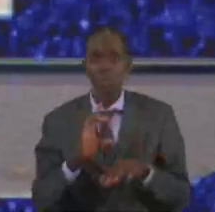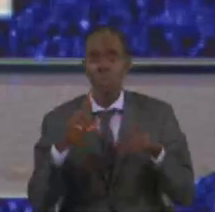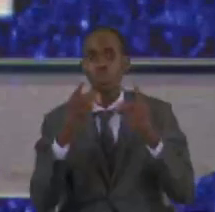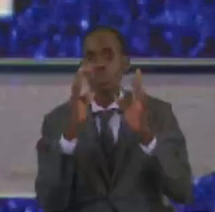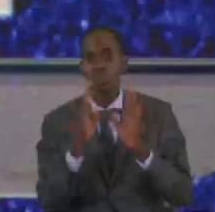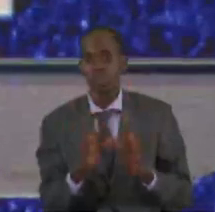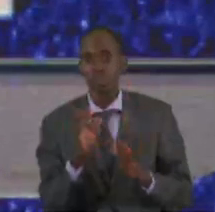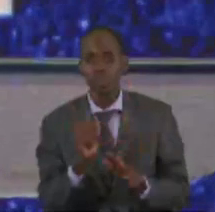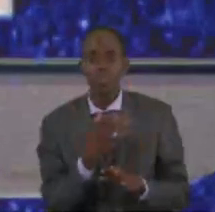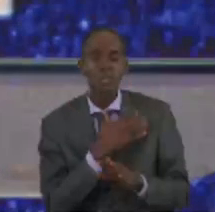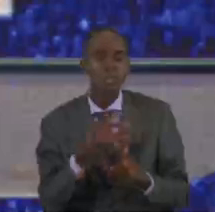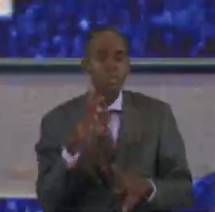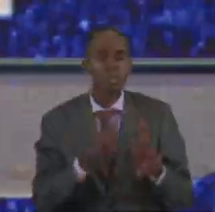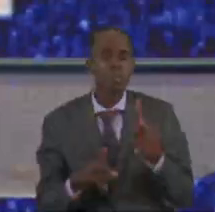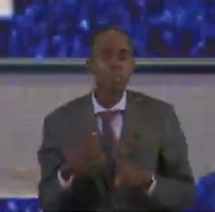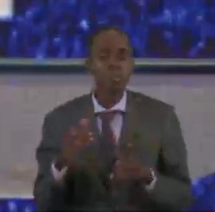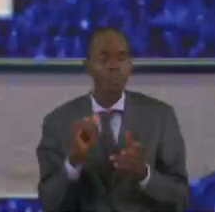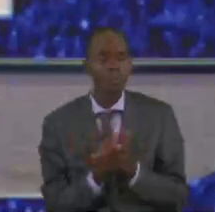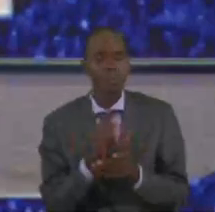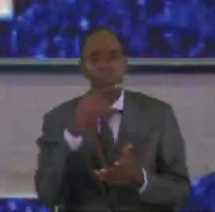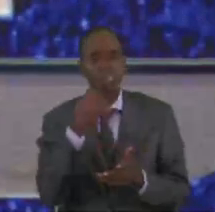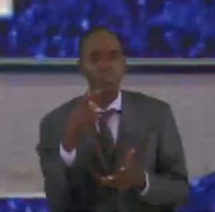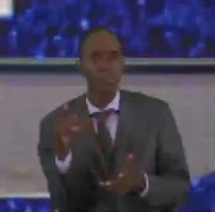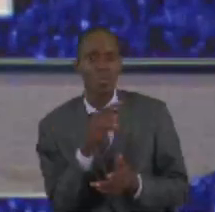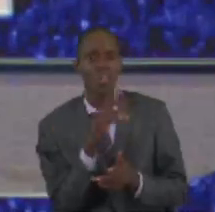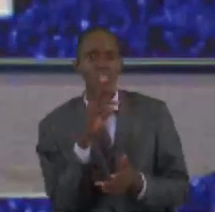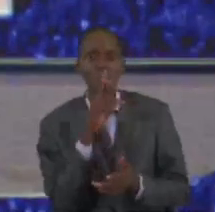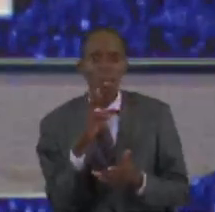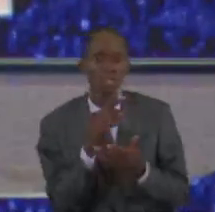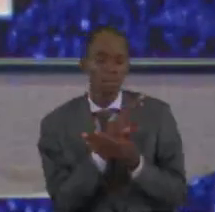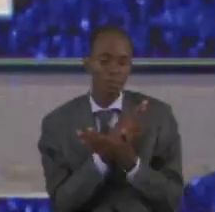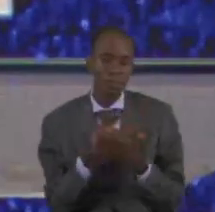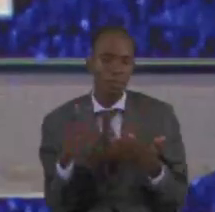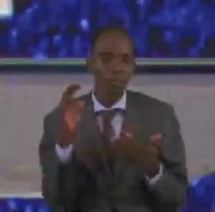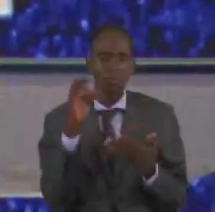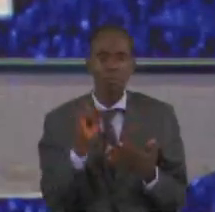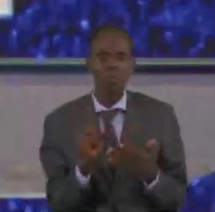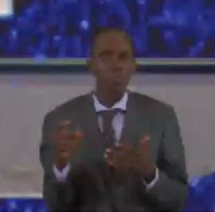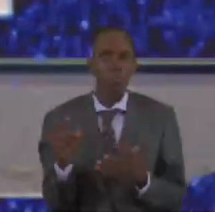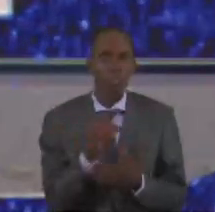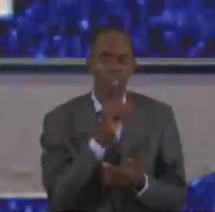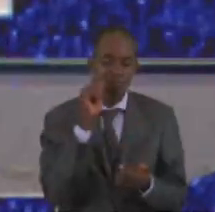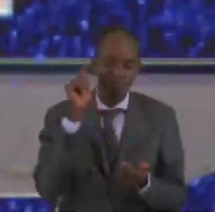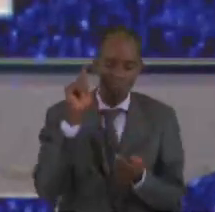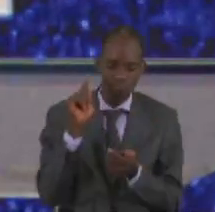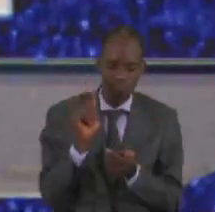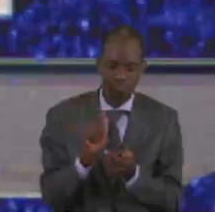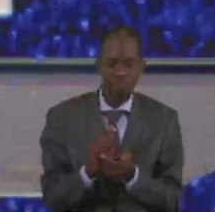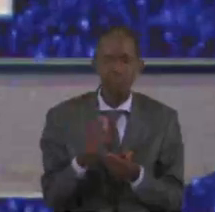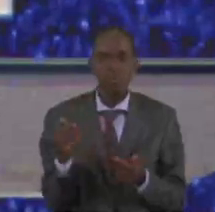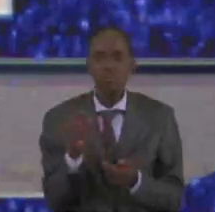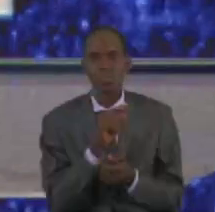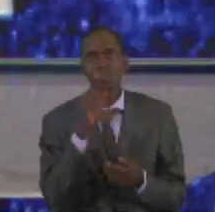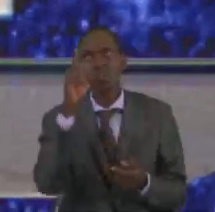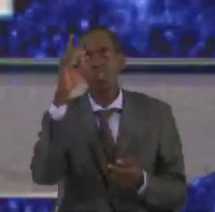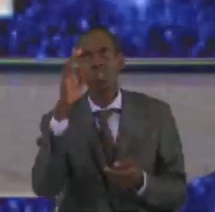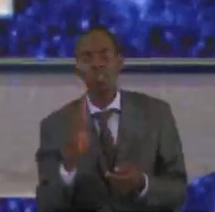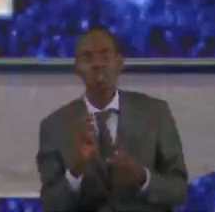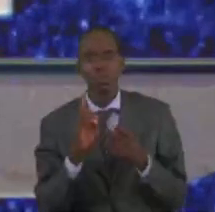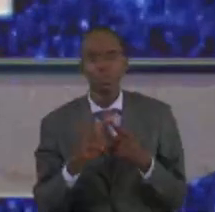ceux qui vont à l'église, ceux qui professent avoir la justice, qui réduisent leur Dieu en un